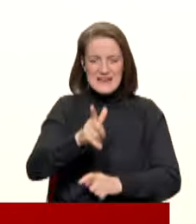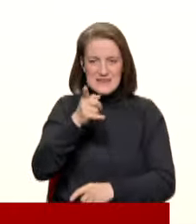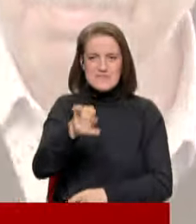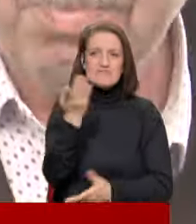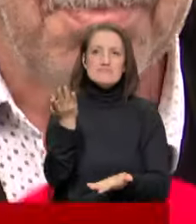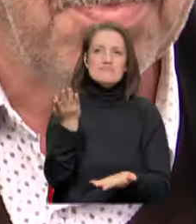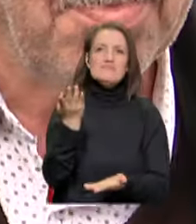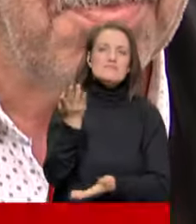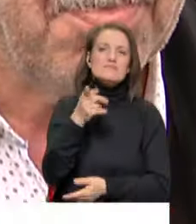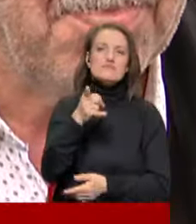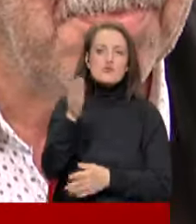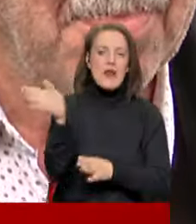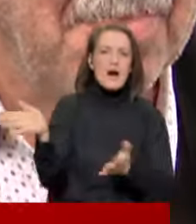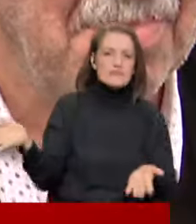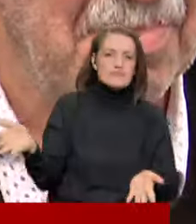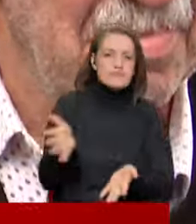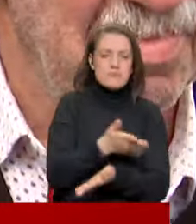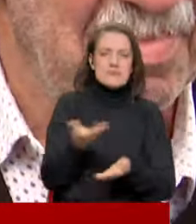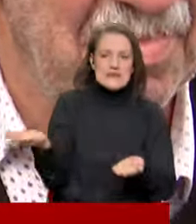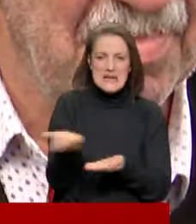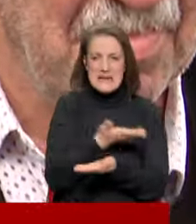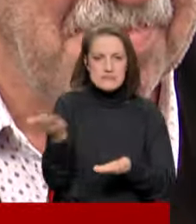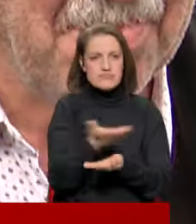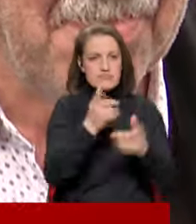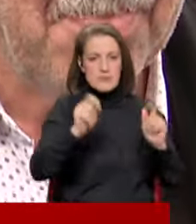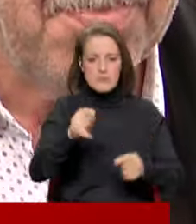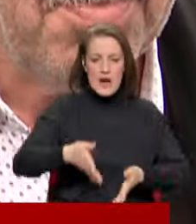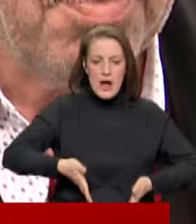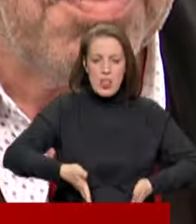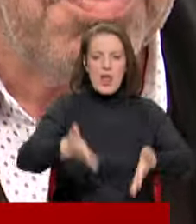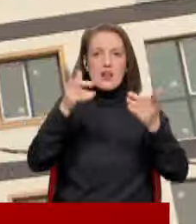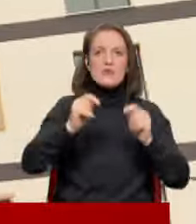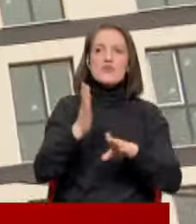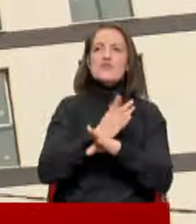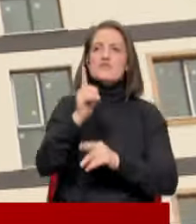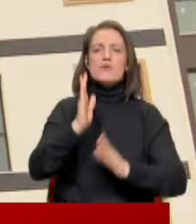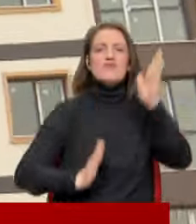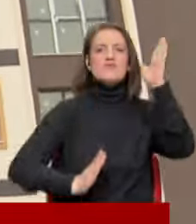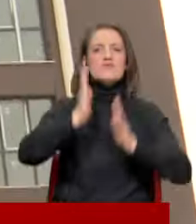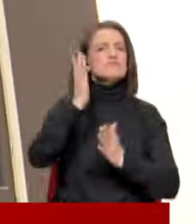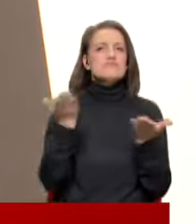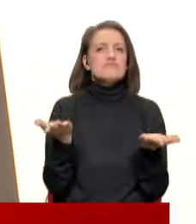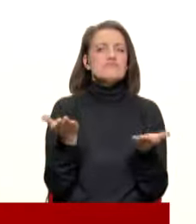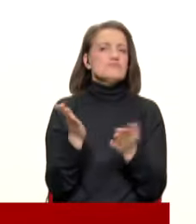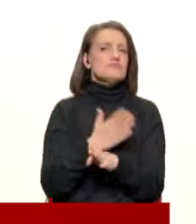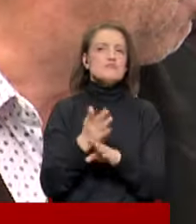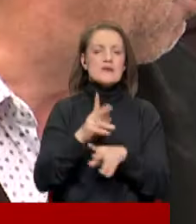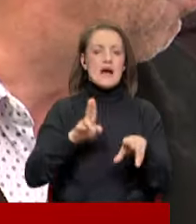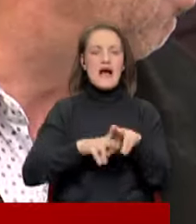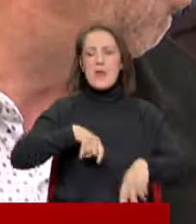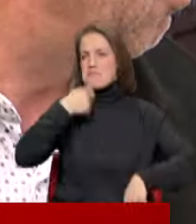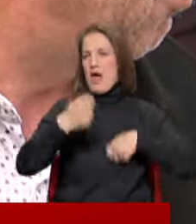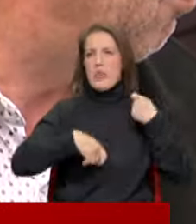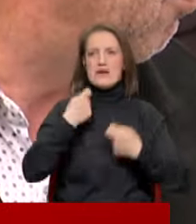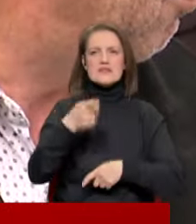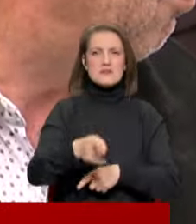Şahintepe Buralar yıkılacaksa burada bir kanal yapılacaksa bu binalar neden yapılıyor tamamen ranta dayalı kanal bahanesiyle